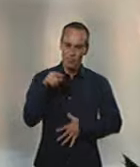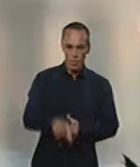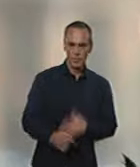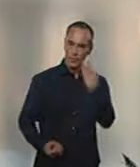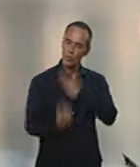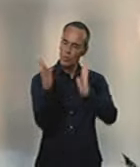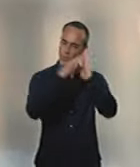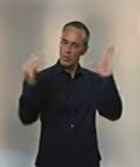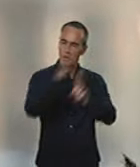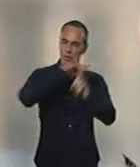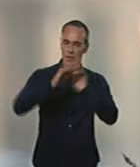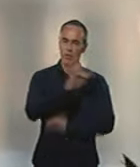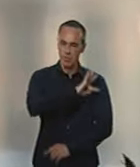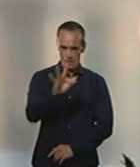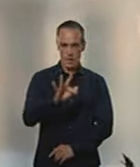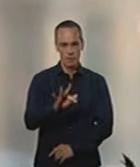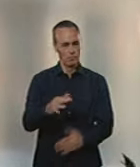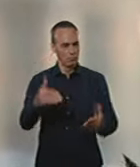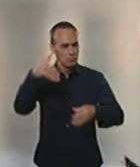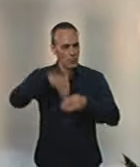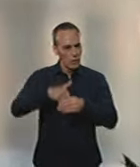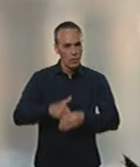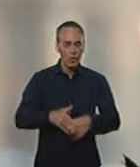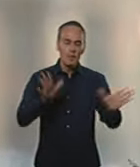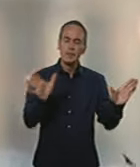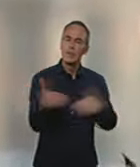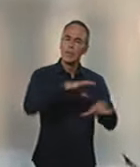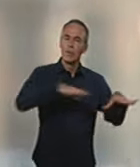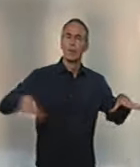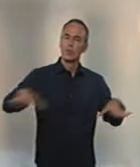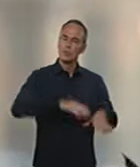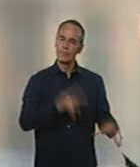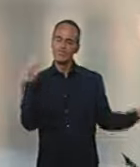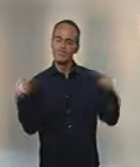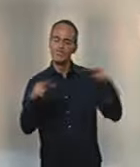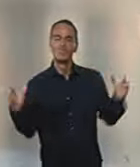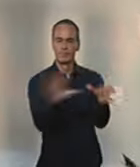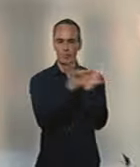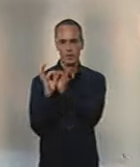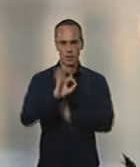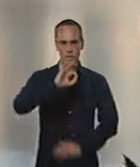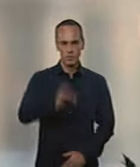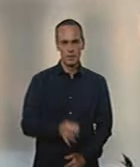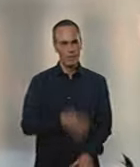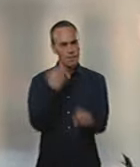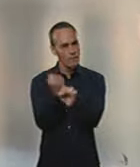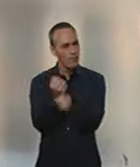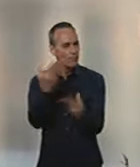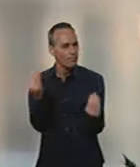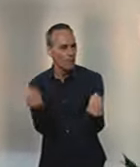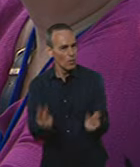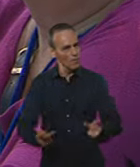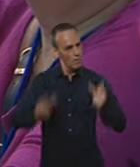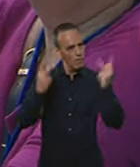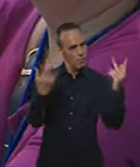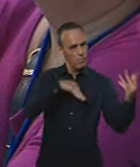modèle soci français où tous les secteurs se sentiront solidaires où le travail sera enrichi